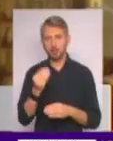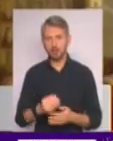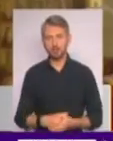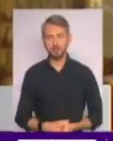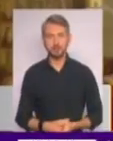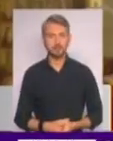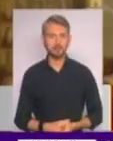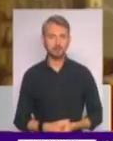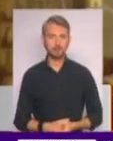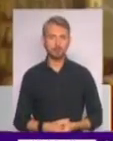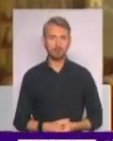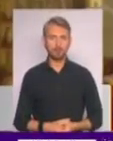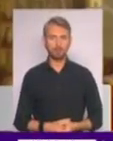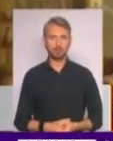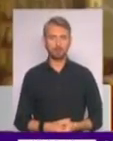ефірі.